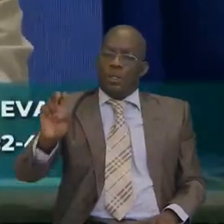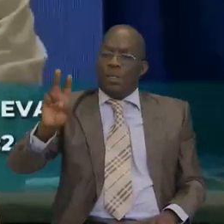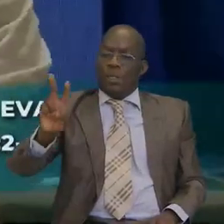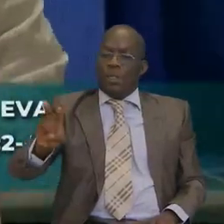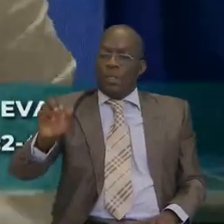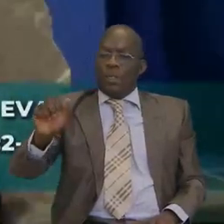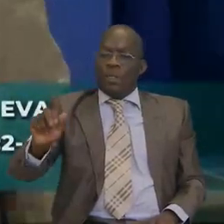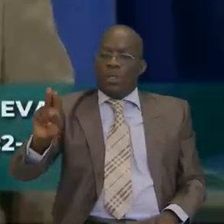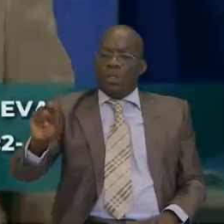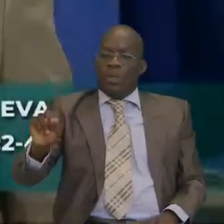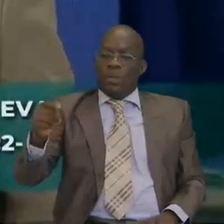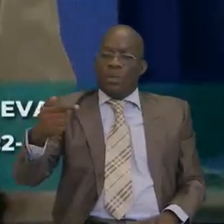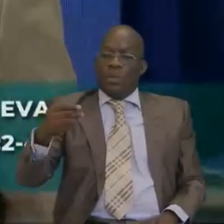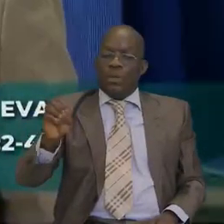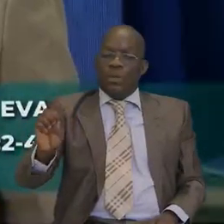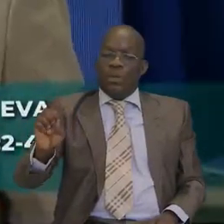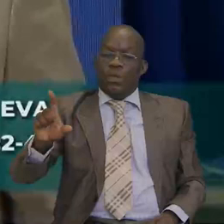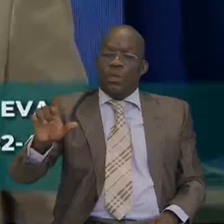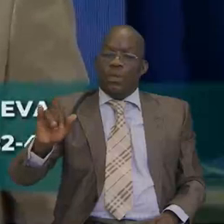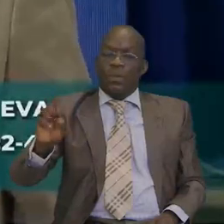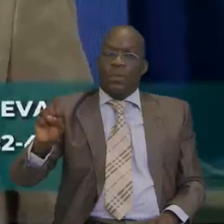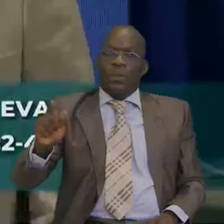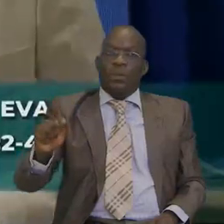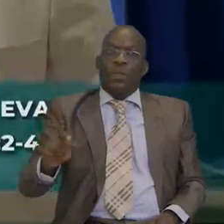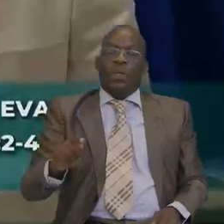En 2 Timothée, chapitre 4, verset 5.